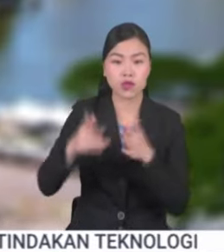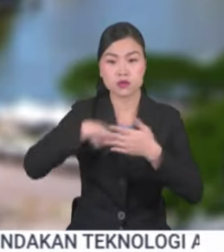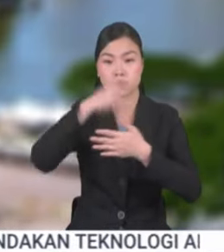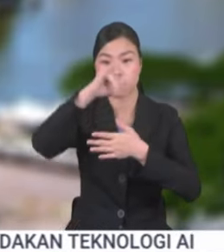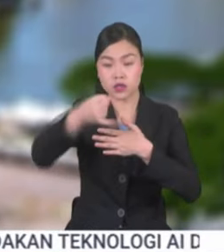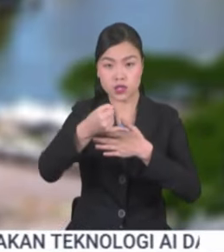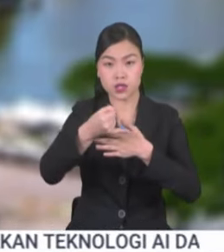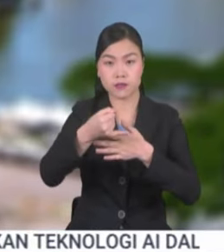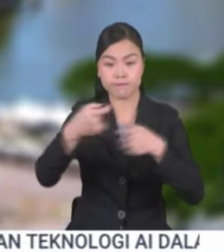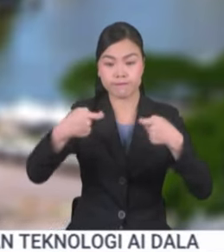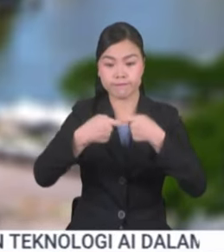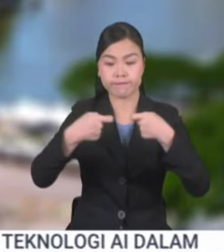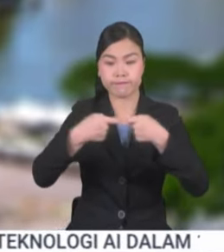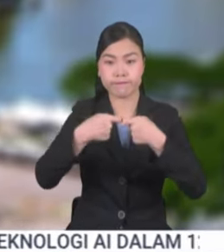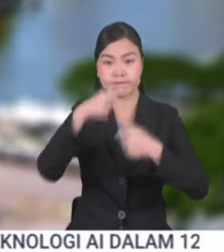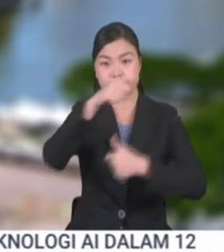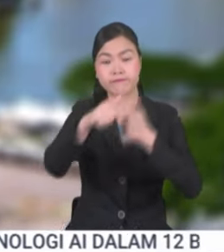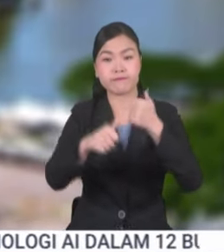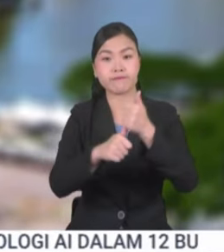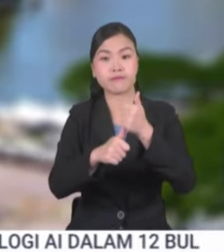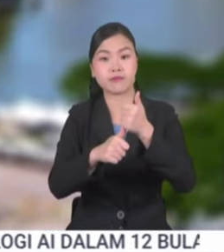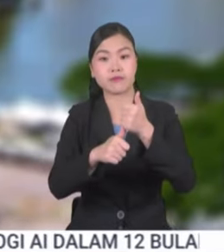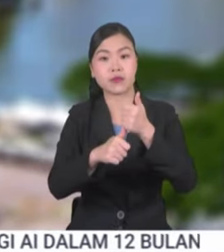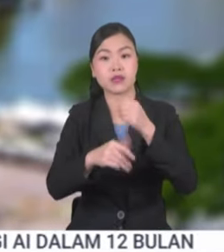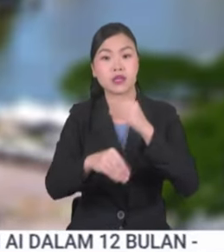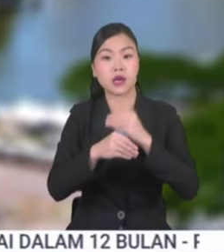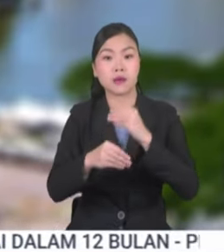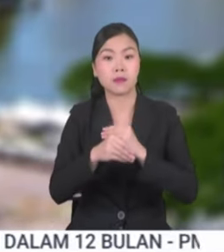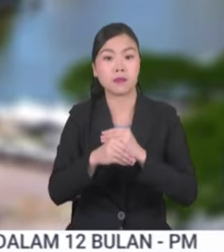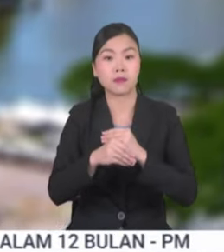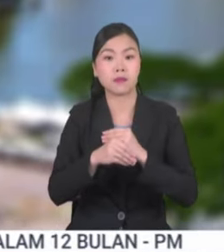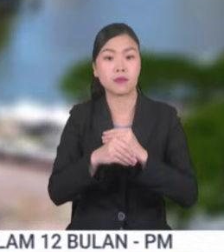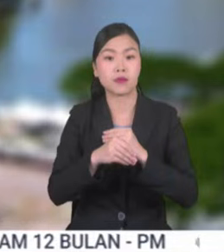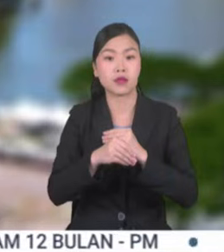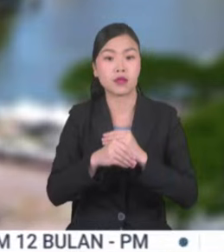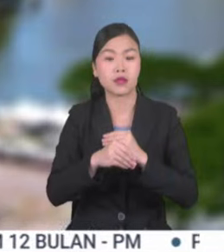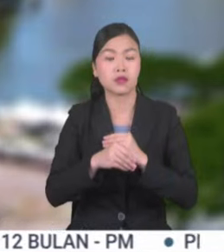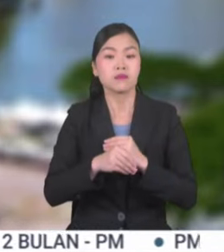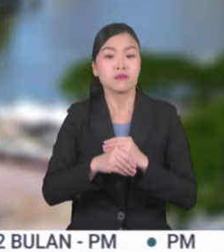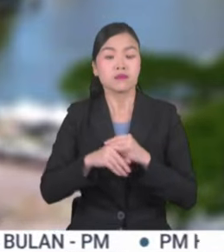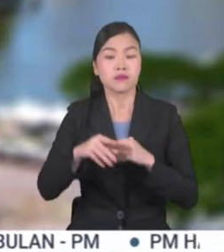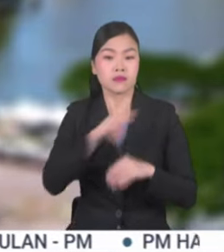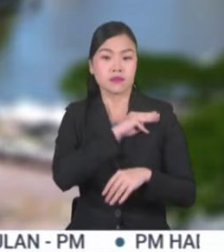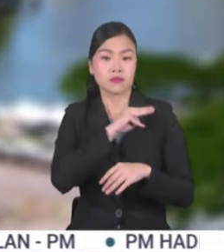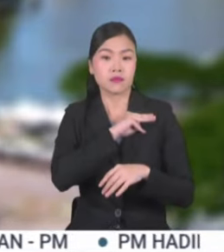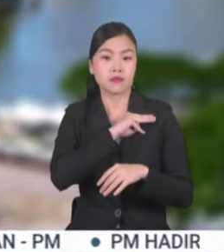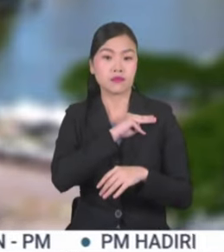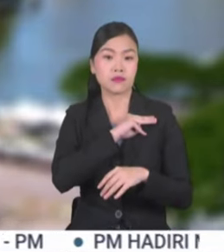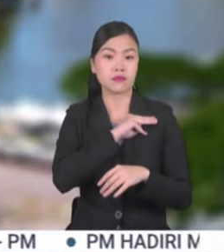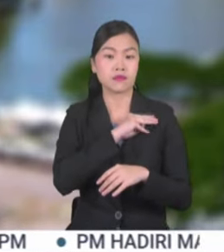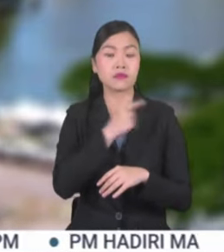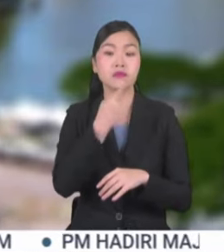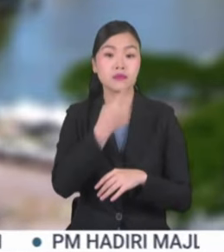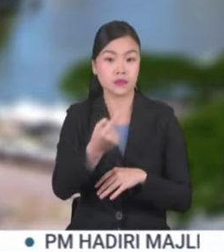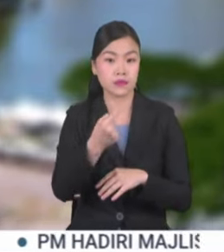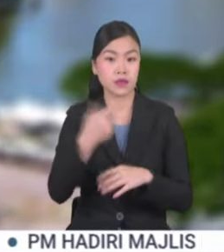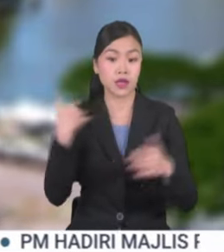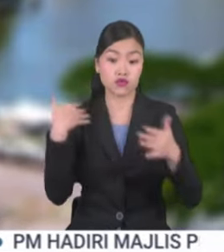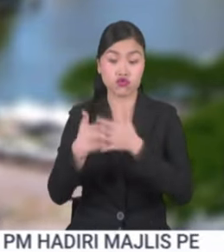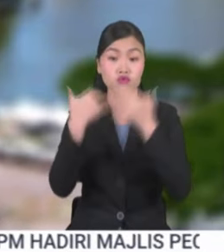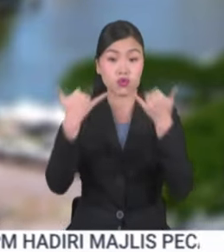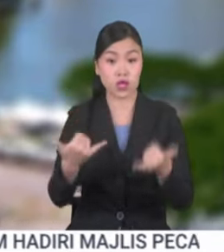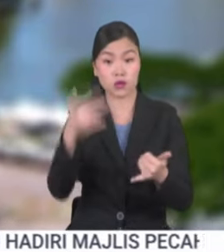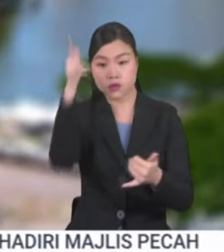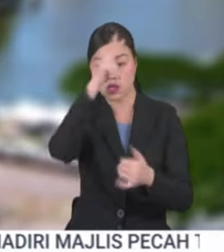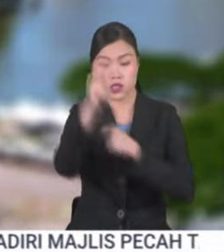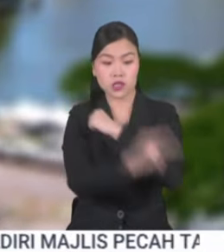bekalan elektrik di bawah dana pemohon tambahan atau lewat Alaf Fasa 5. Menterinya Datuk Seri Julaihi Narawi berkata setakat ini